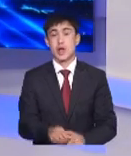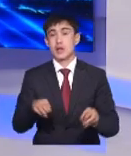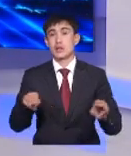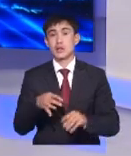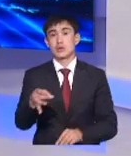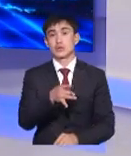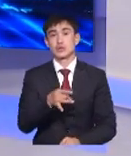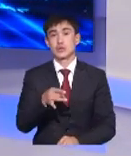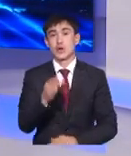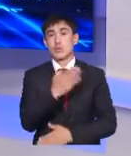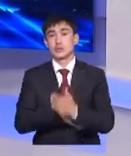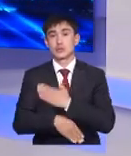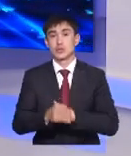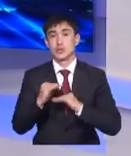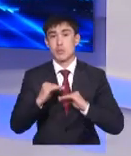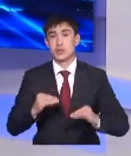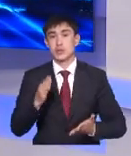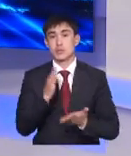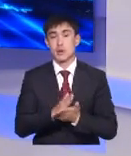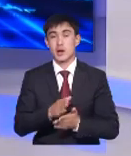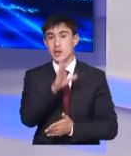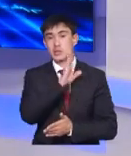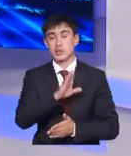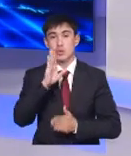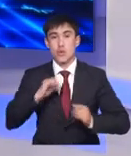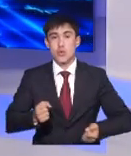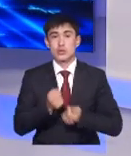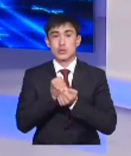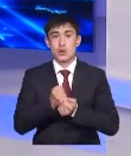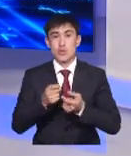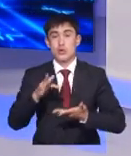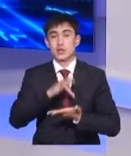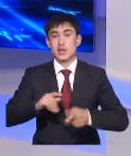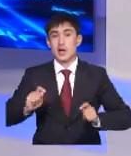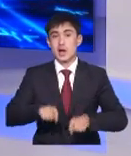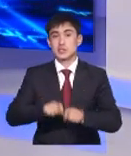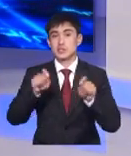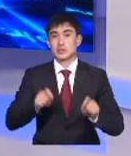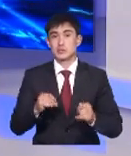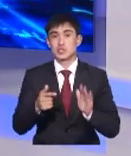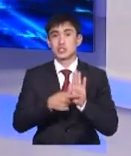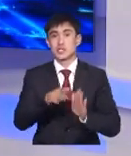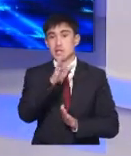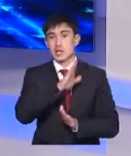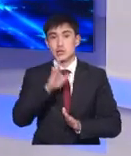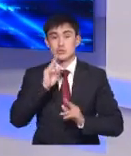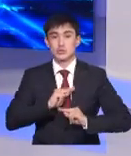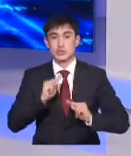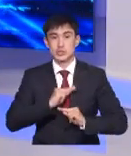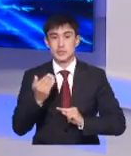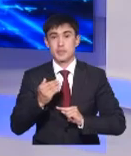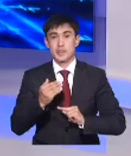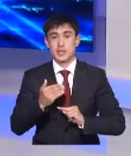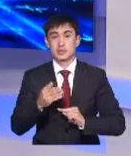Талғар ауданында мүмкіндігі шектеулі балалары бар аналарды қолдау орталығы ашылды. Мұнда жеті әйел жұмыс істеп, тиесілі нәпақасын